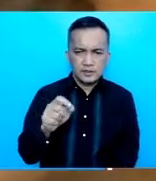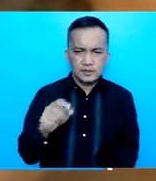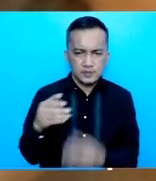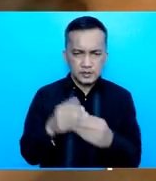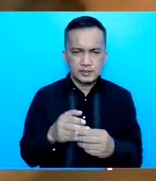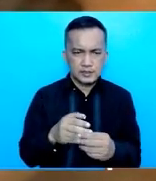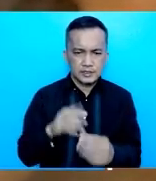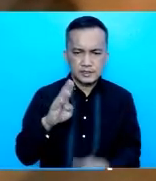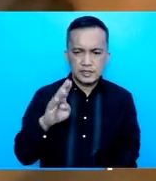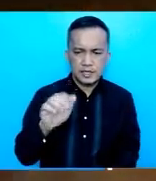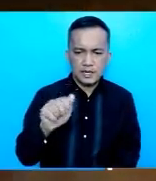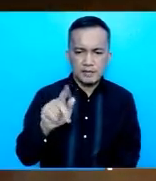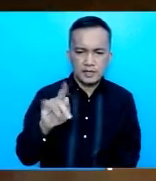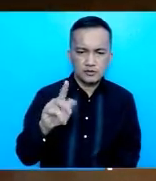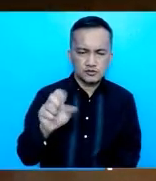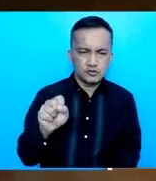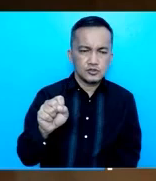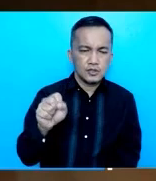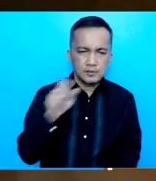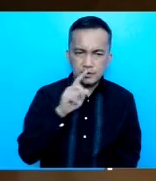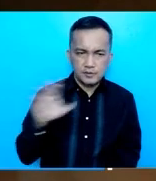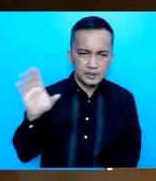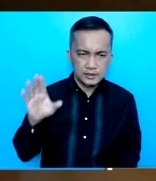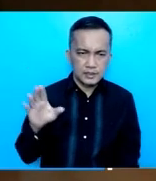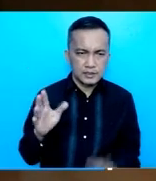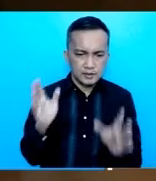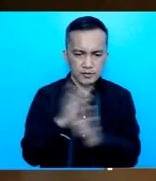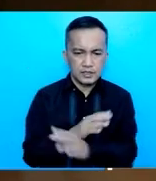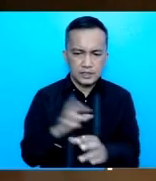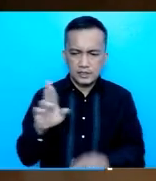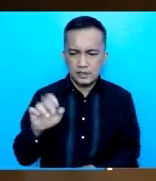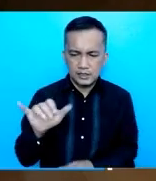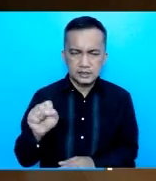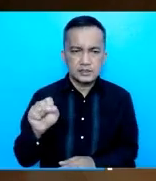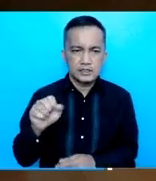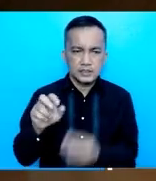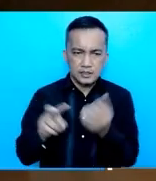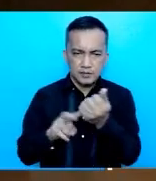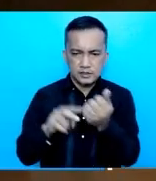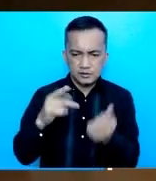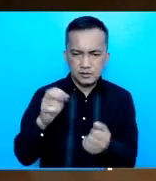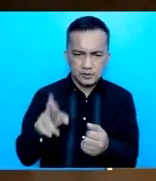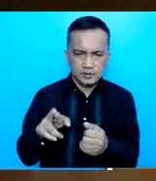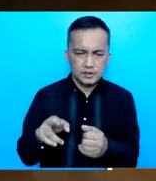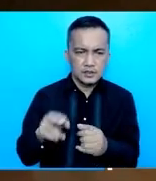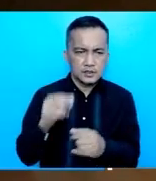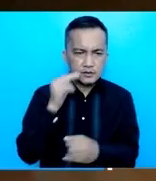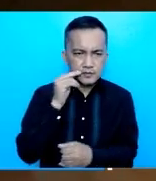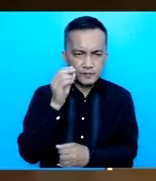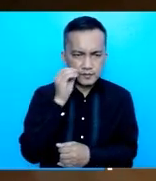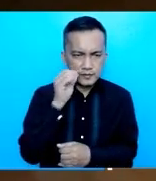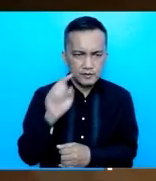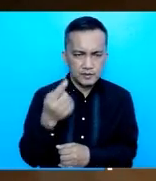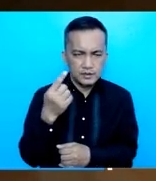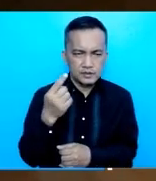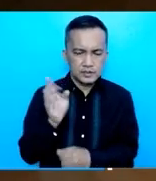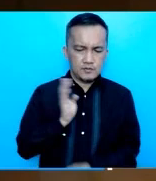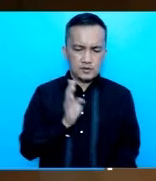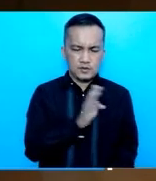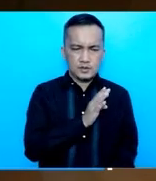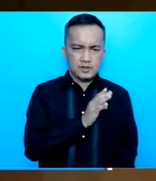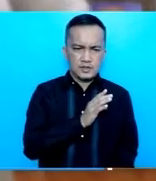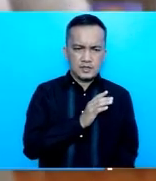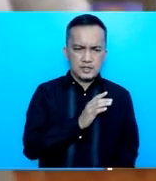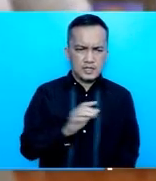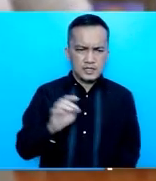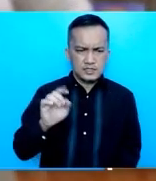ang panunumpa ni Reyes. Ang pumalit naman kay Reyes bilang Vice Governor ay si Negros Oriental First Board Member Chaco